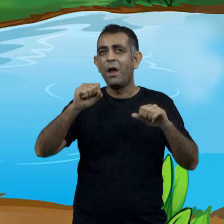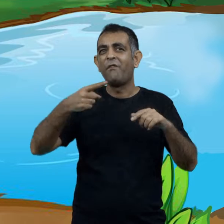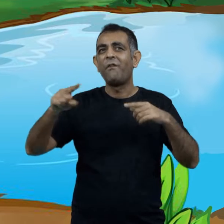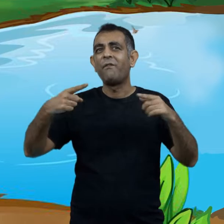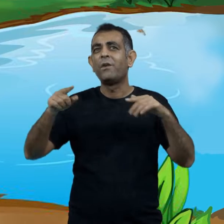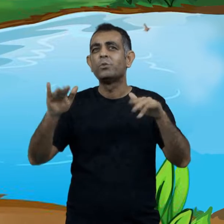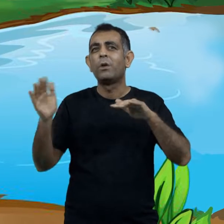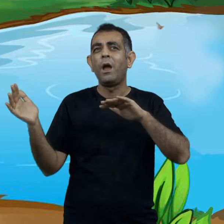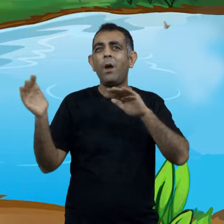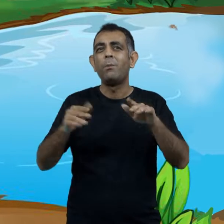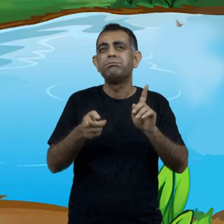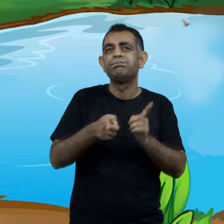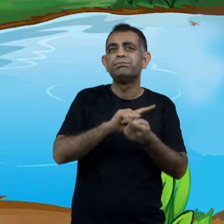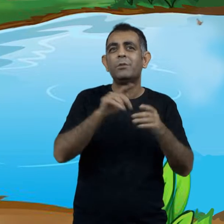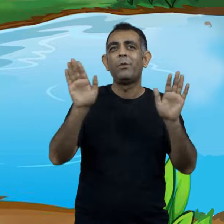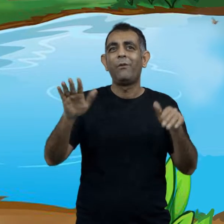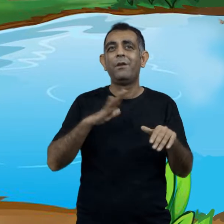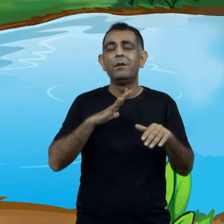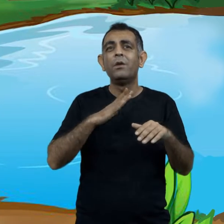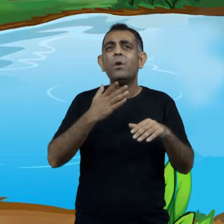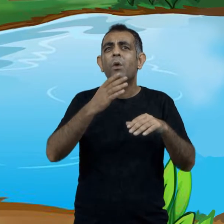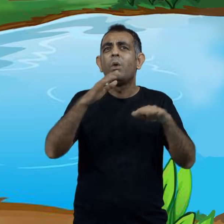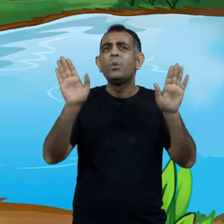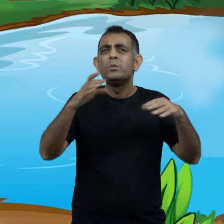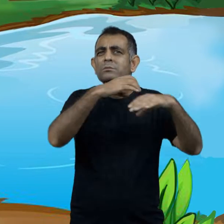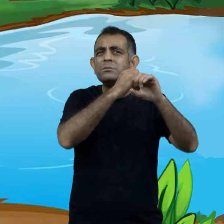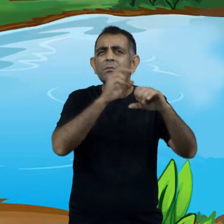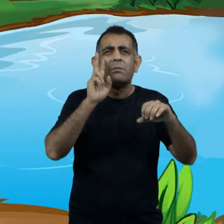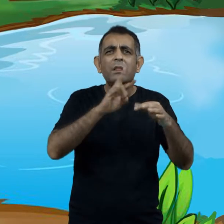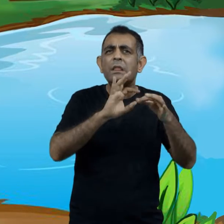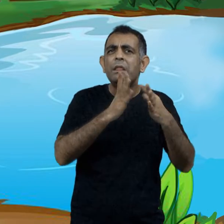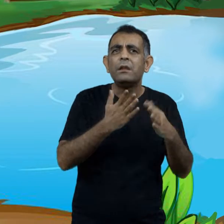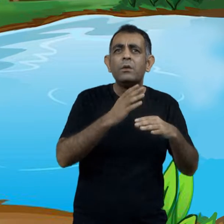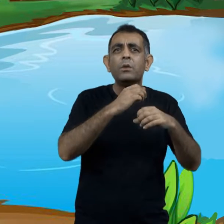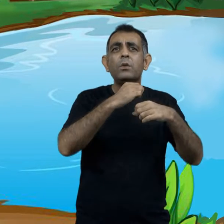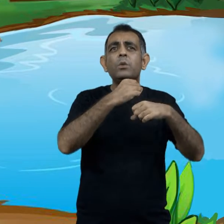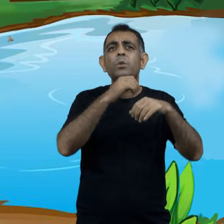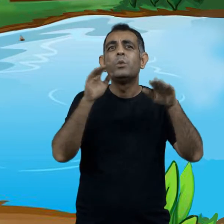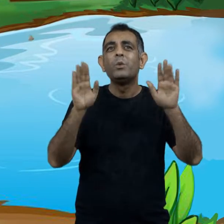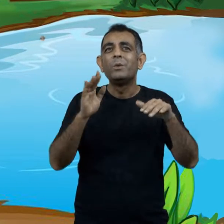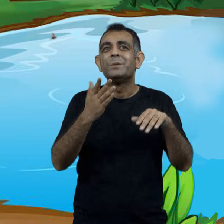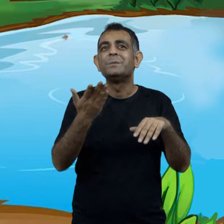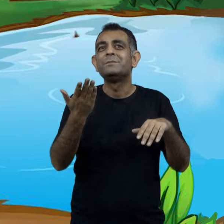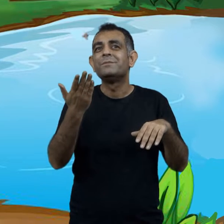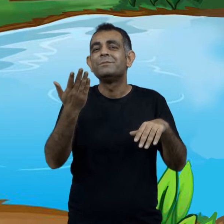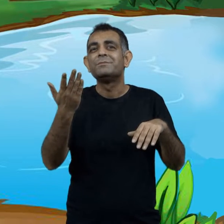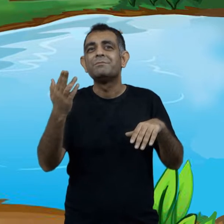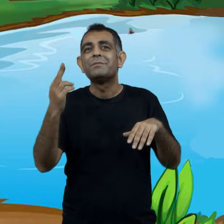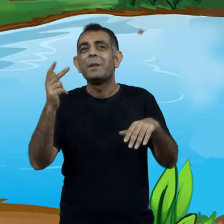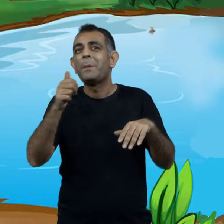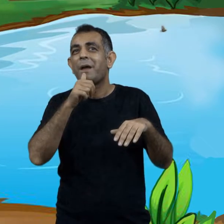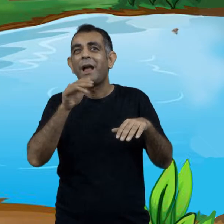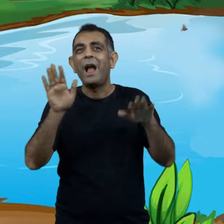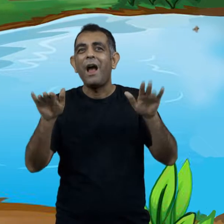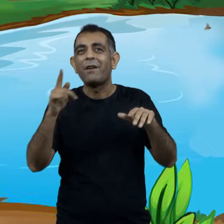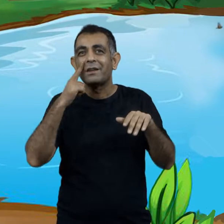bahar aylarında burada çok daha fazla kuş olur. Kuş gözlemi nedir Ateş amca? Kuş gözlemi, yabani